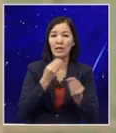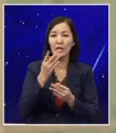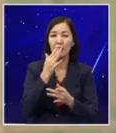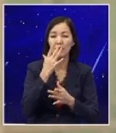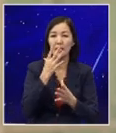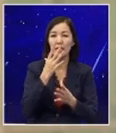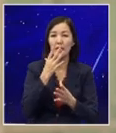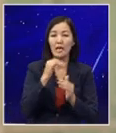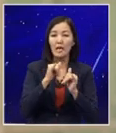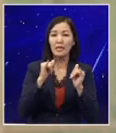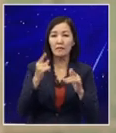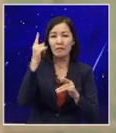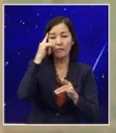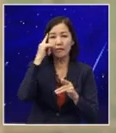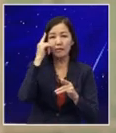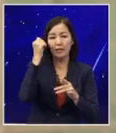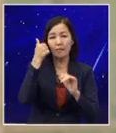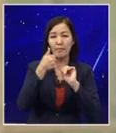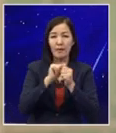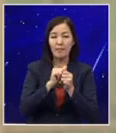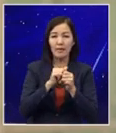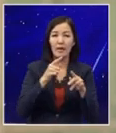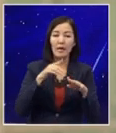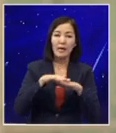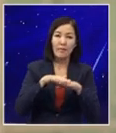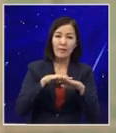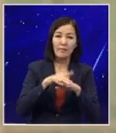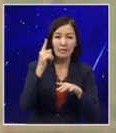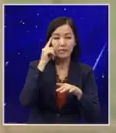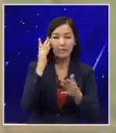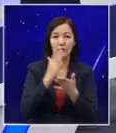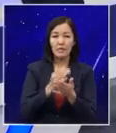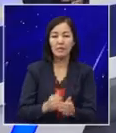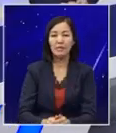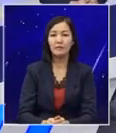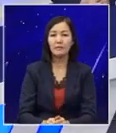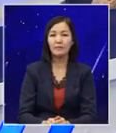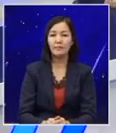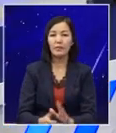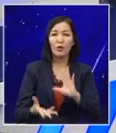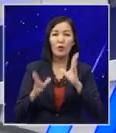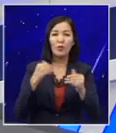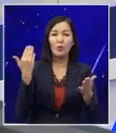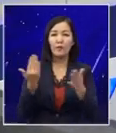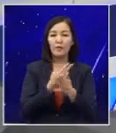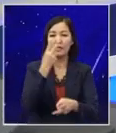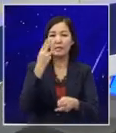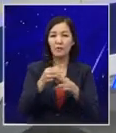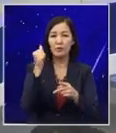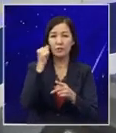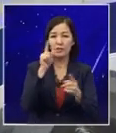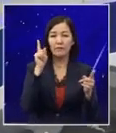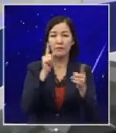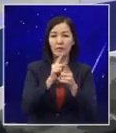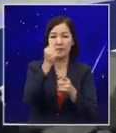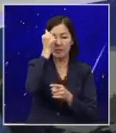так как она развивает мышление и логику, а также математическое мышление. Это были все новости к этому часу, а я с вами